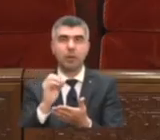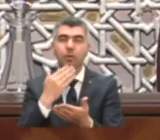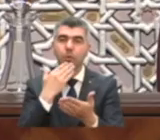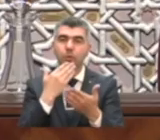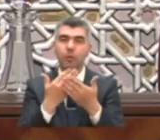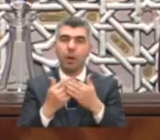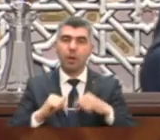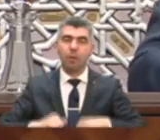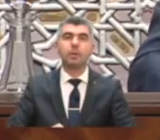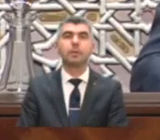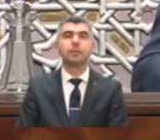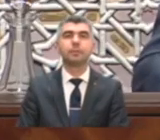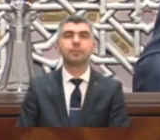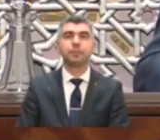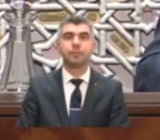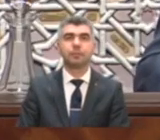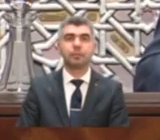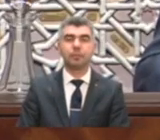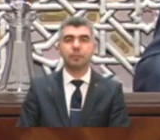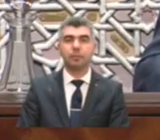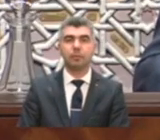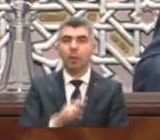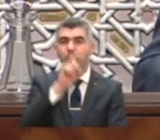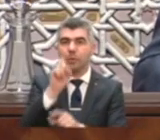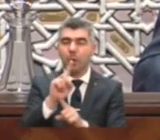تنفيذ. شكرا الوقت. تفضل